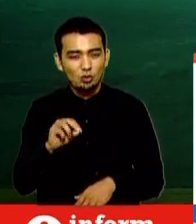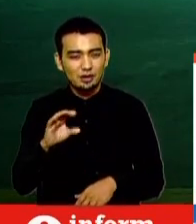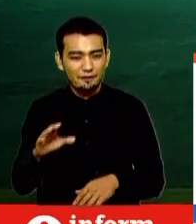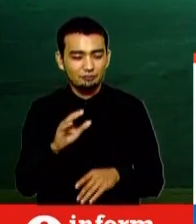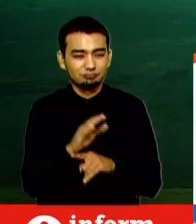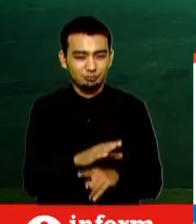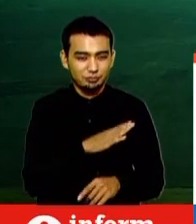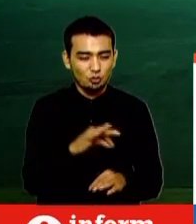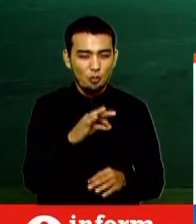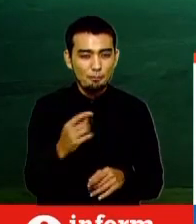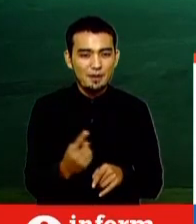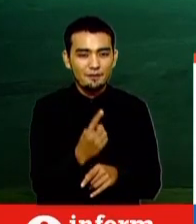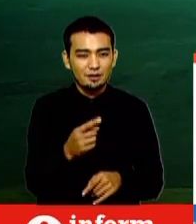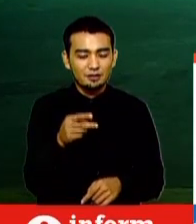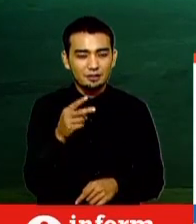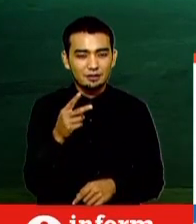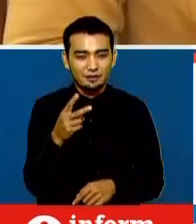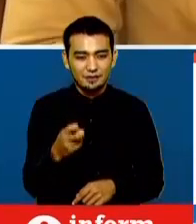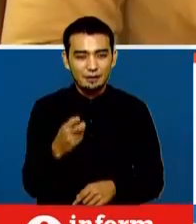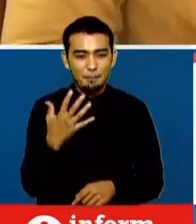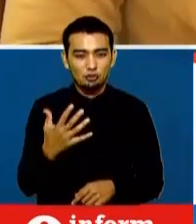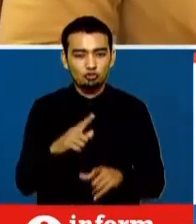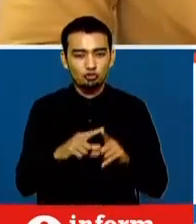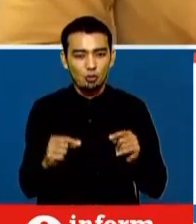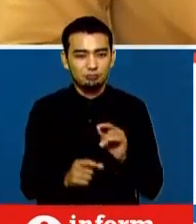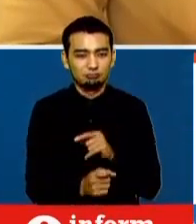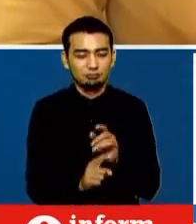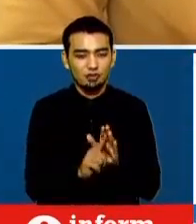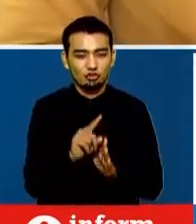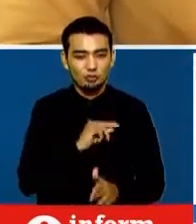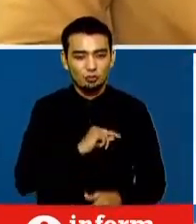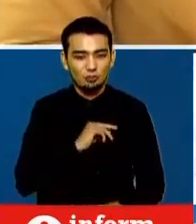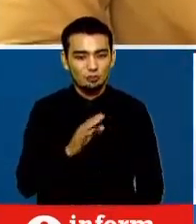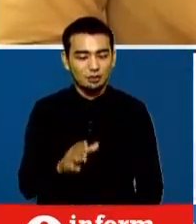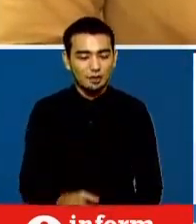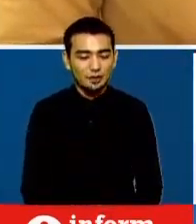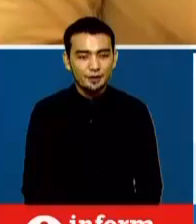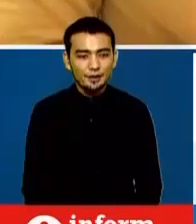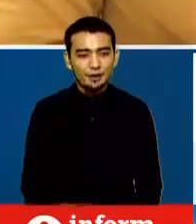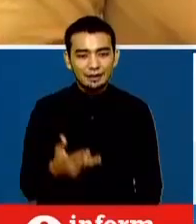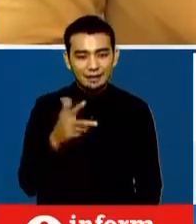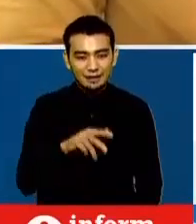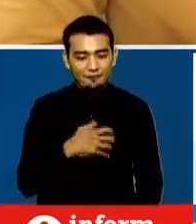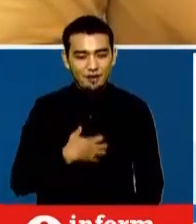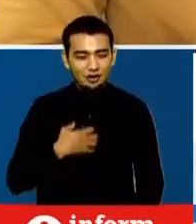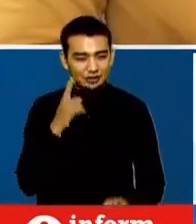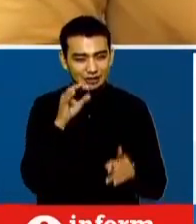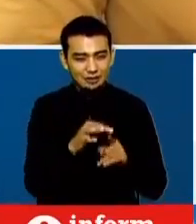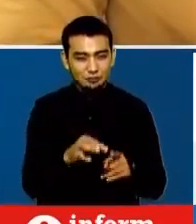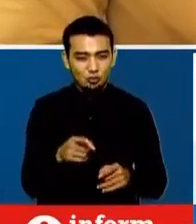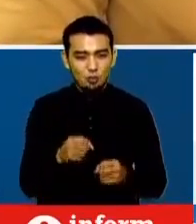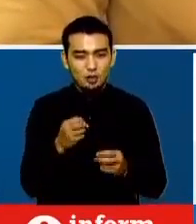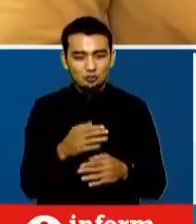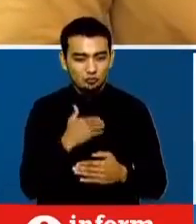впервые запустили как пилотный в 205-й школе. Проект преследует три важные цели. Повышение уровня безопасности, ведь